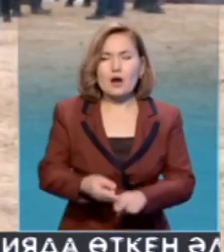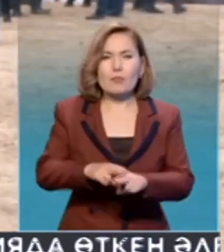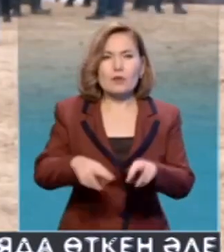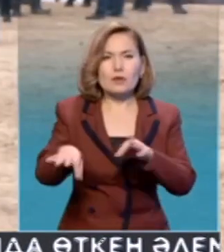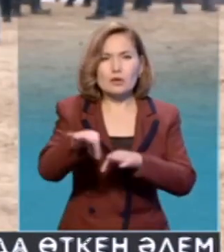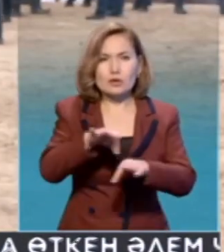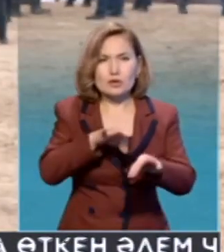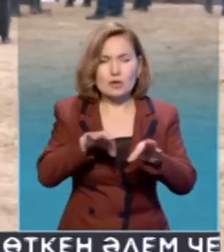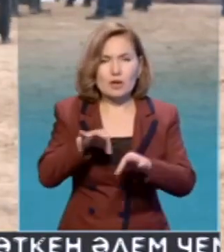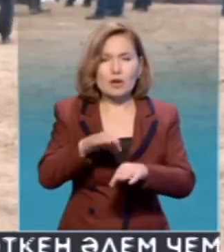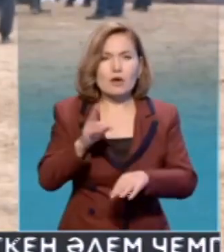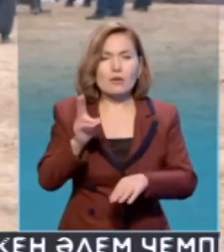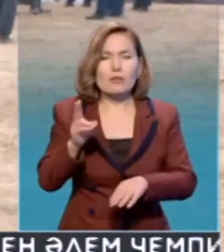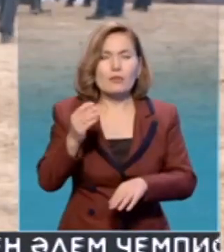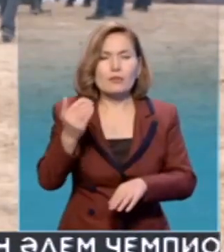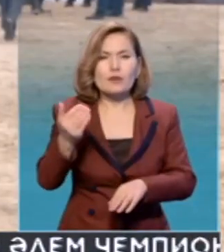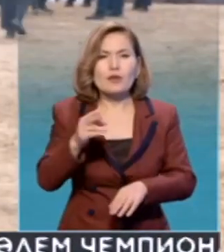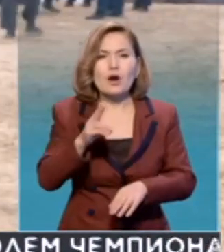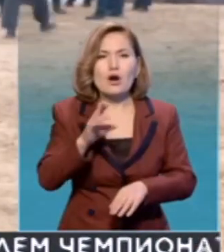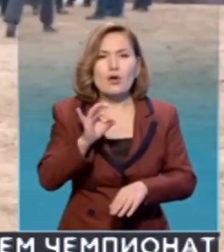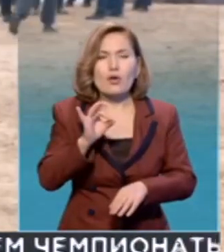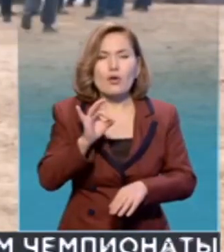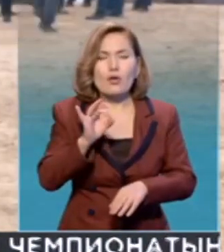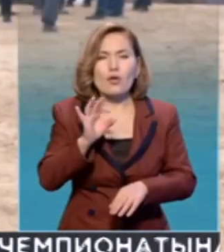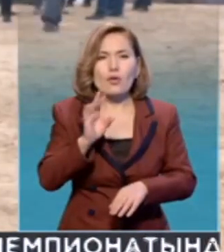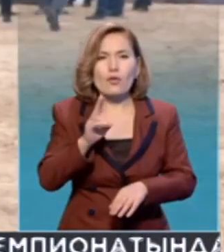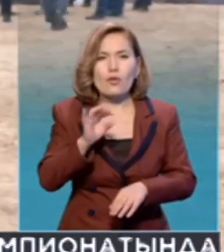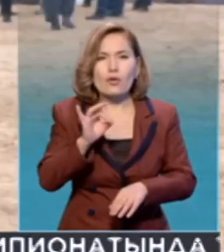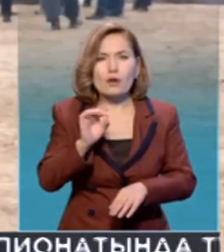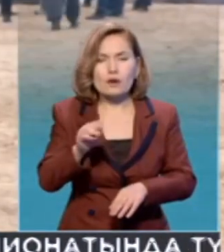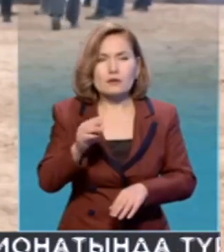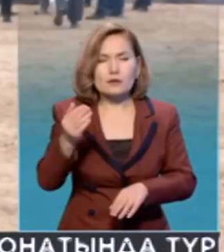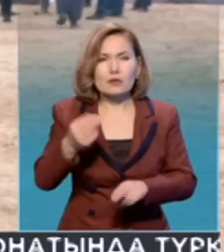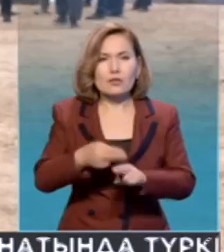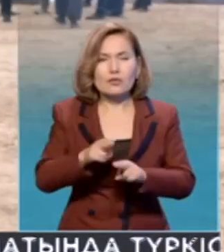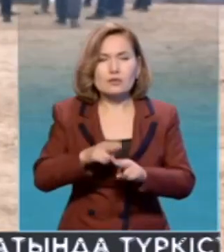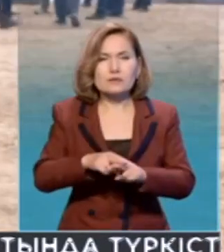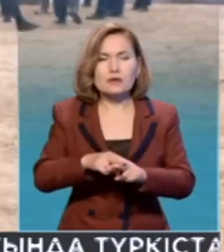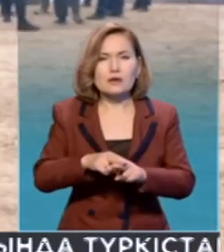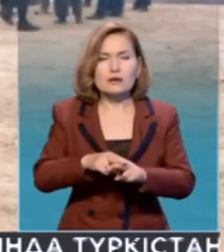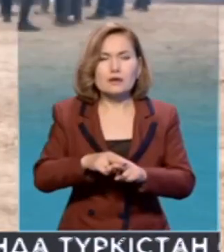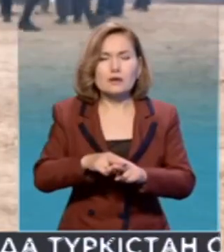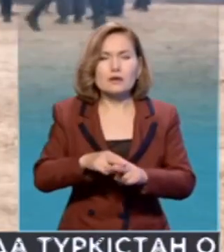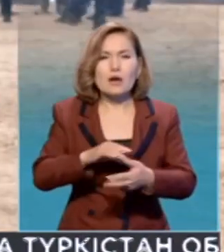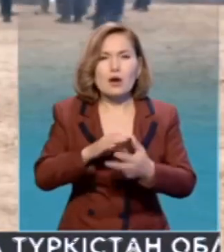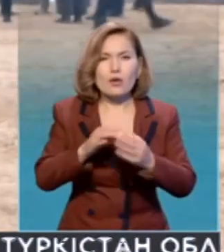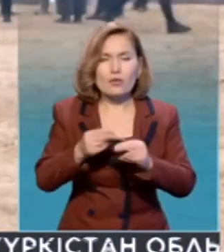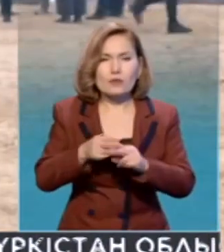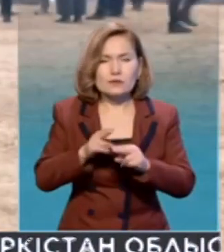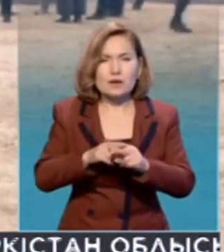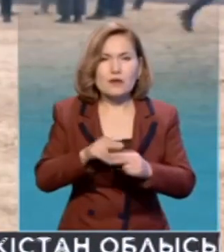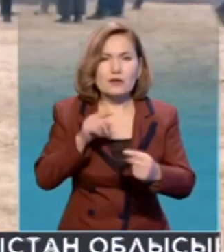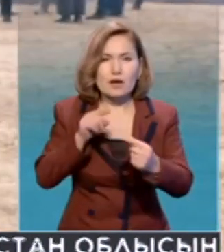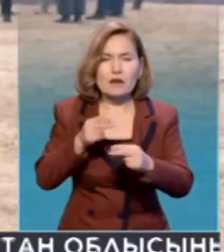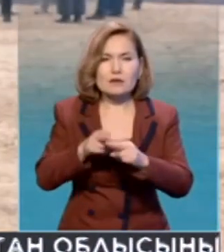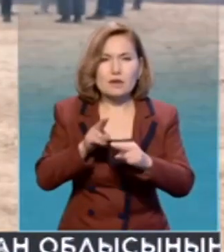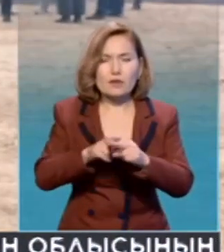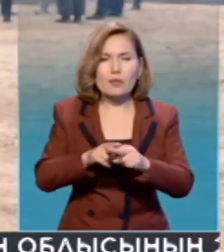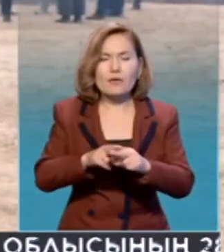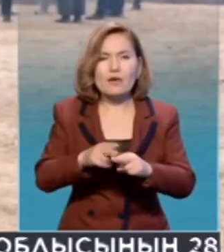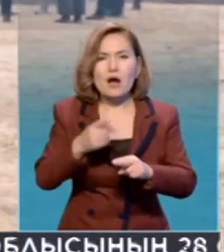жаңағы Қорқыттың басты жауын ойнаймын, Тоймадықты. Атын өзі айтып тұрғандай, бұл қанға тоймаған